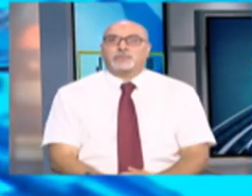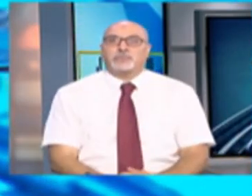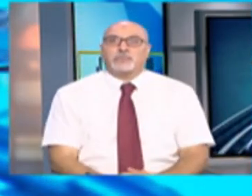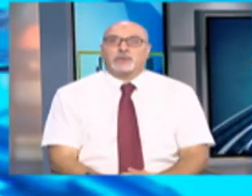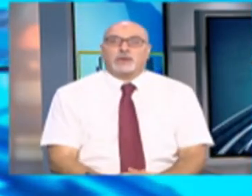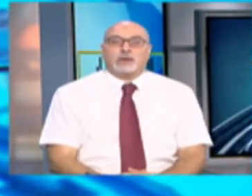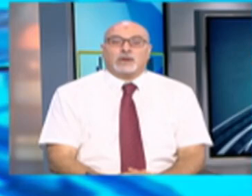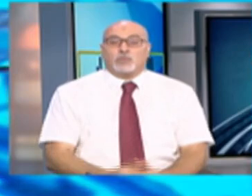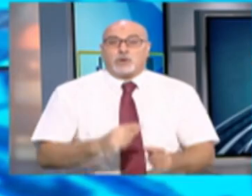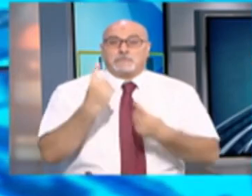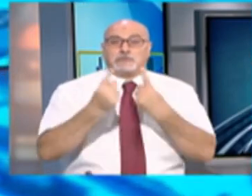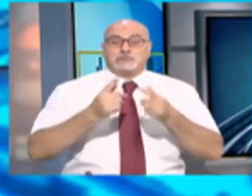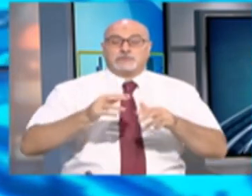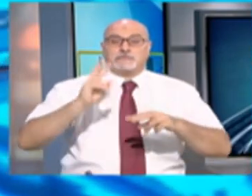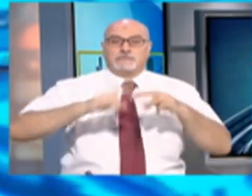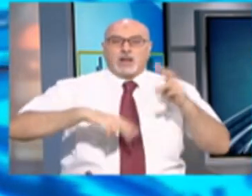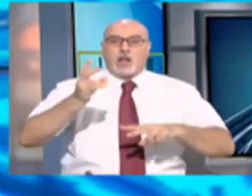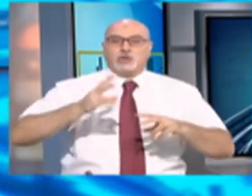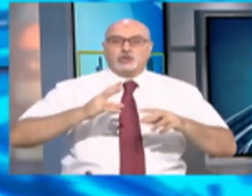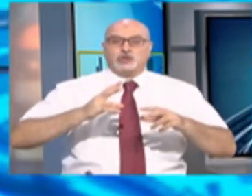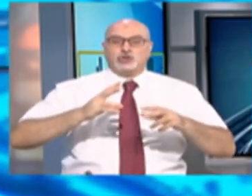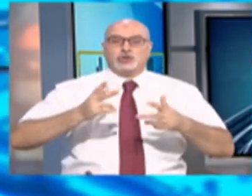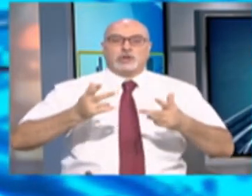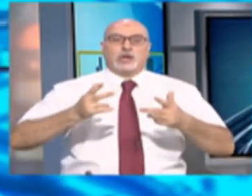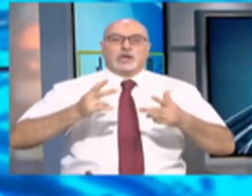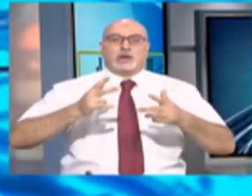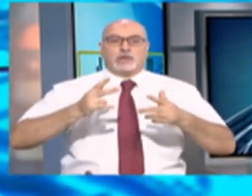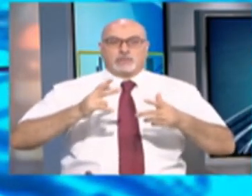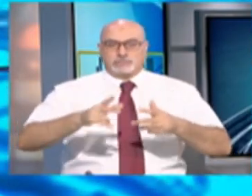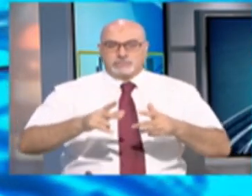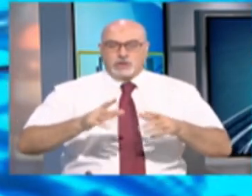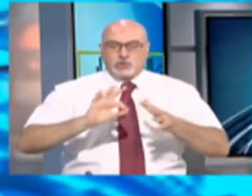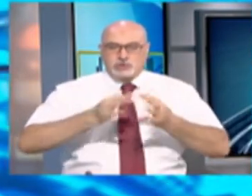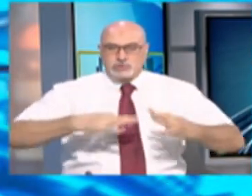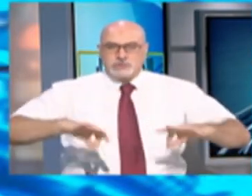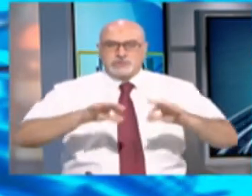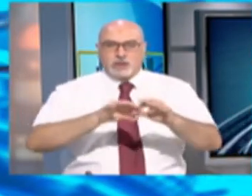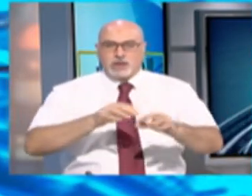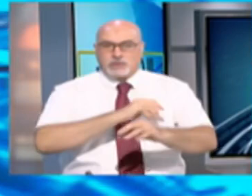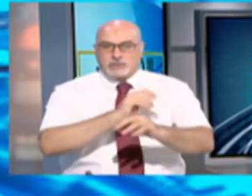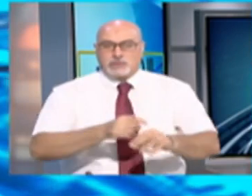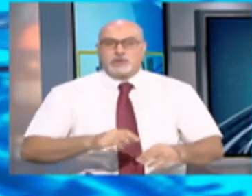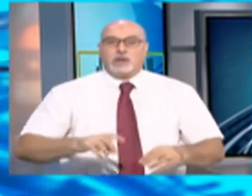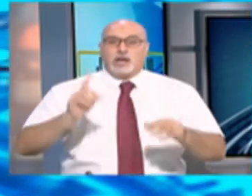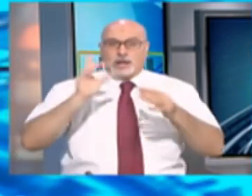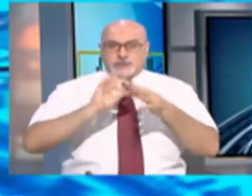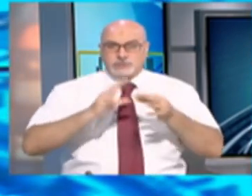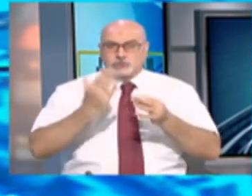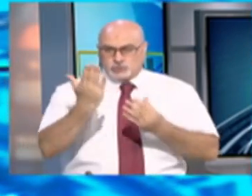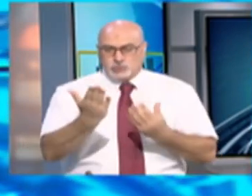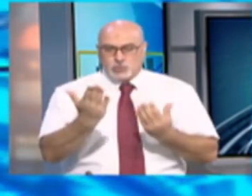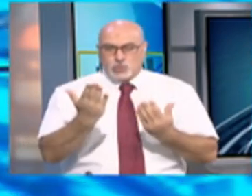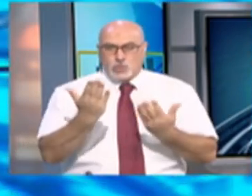والعرس المتوسطي بالقرية المتوسطية وكل المرافق والمنشآت التابعة لها، طارق بوفليح يضعنا في